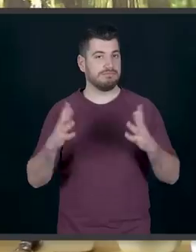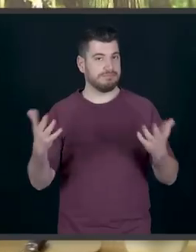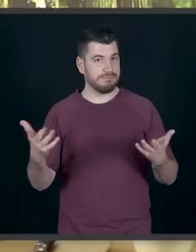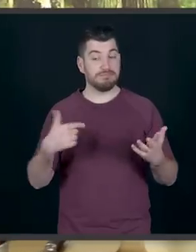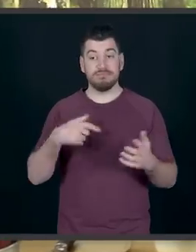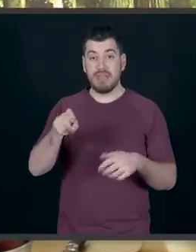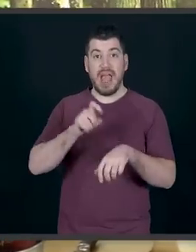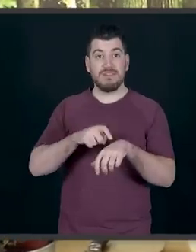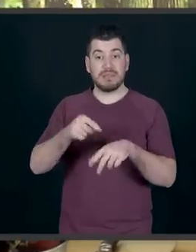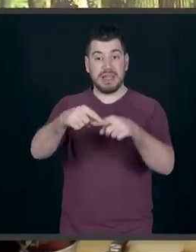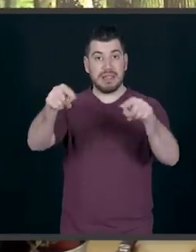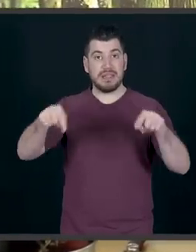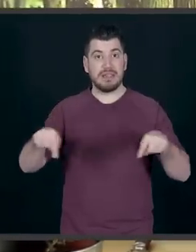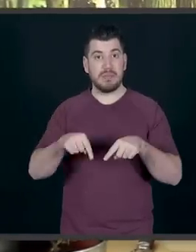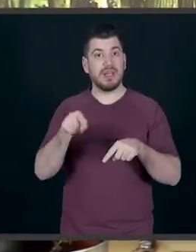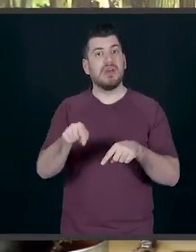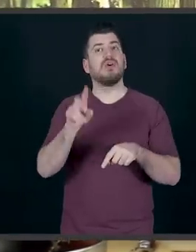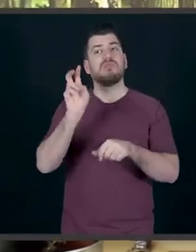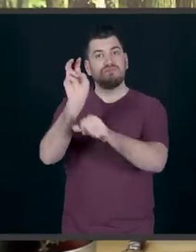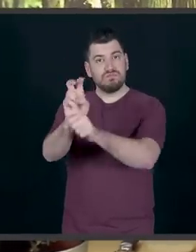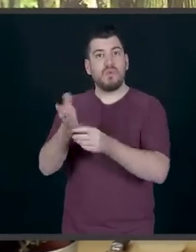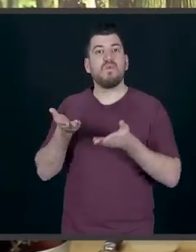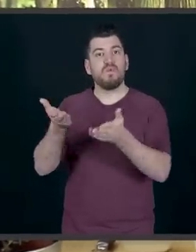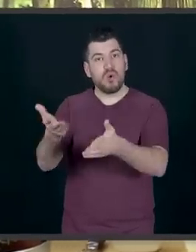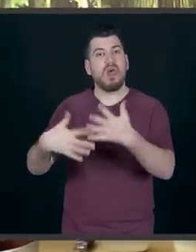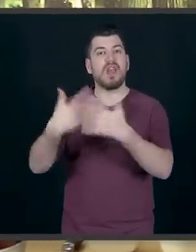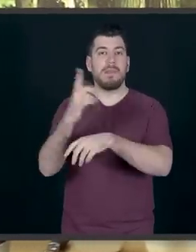Λοιπόν, έτσι όπως είναι το ψάκι, το παίρνω και το ψήνω 15 λεπτά στο φούρνο.